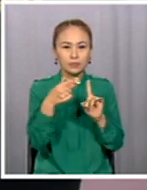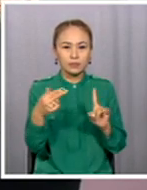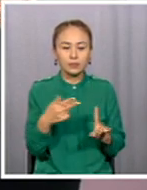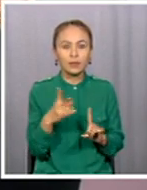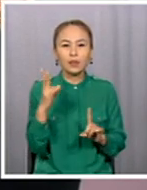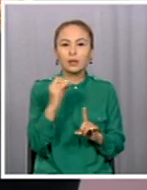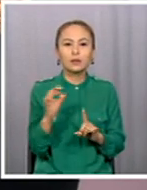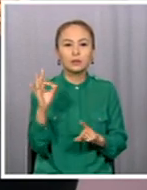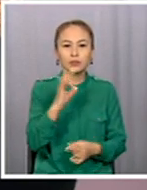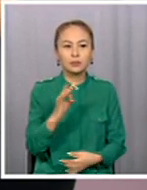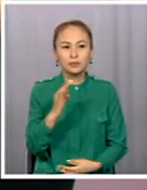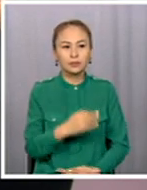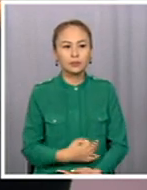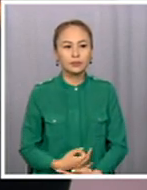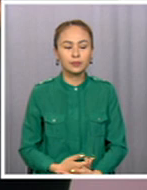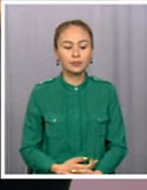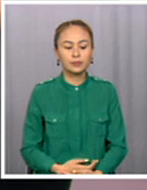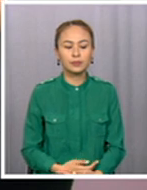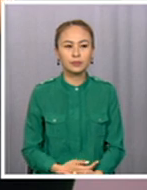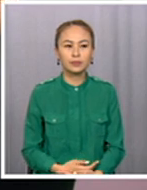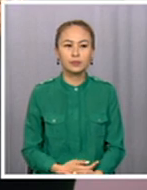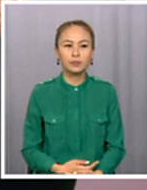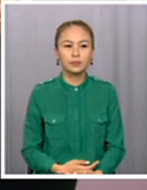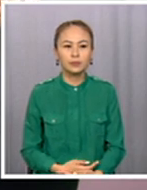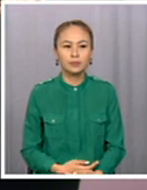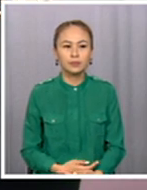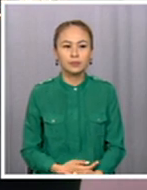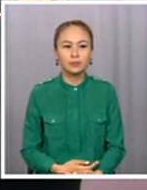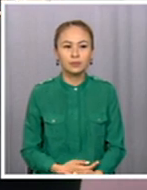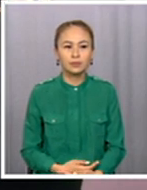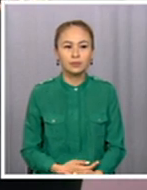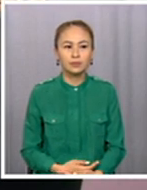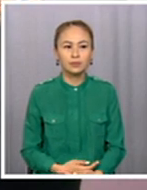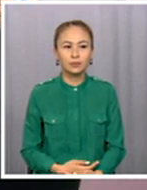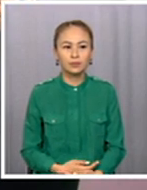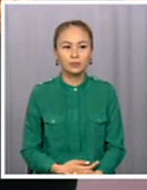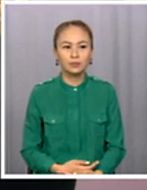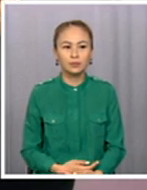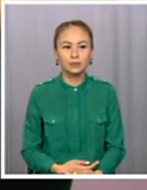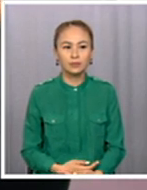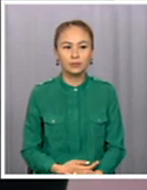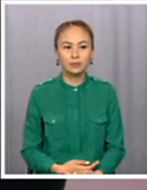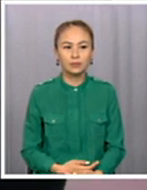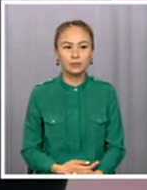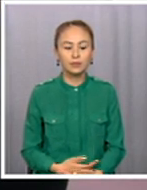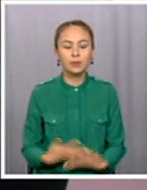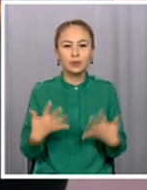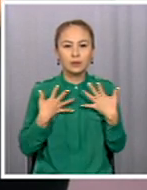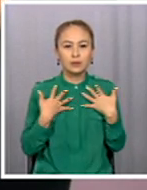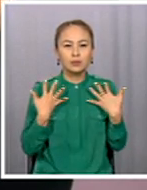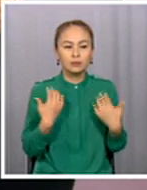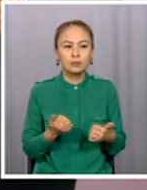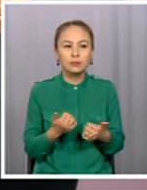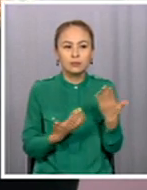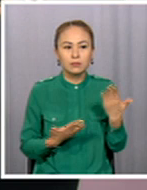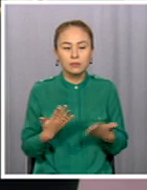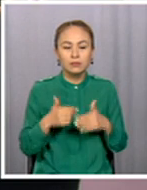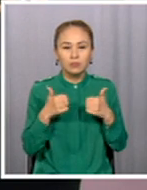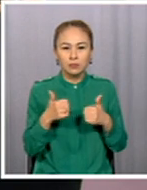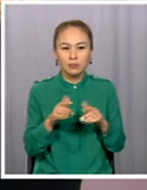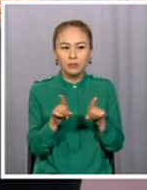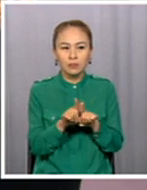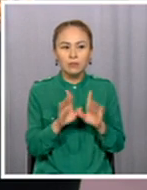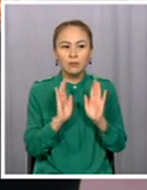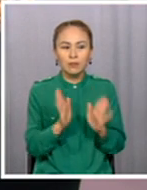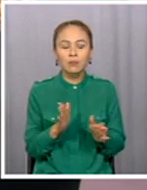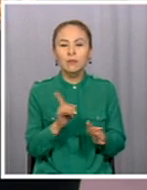туралы? Дұрыс айтасыңдар, мәтін денсаулық туралы. Денсаулығымыз жақсы болу үшін не істеуіміз